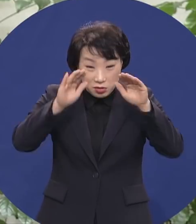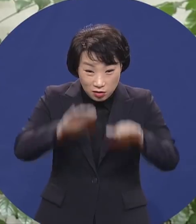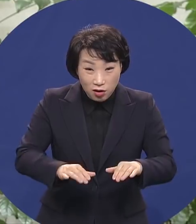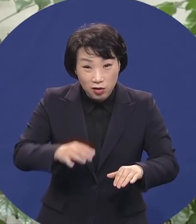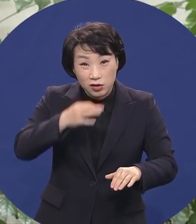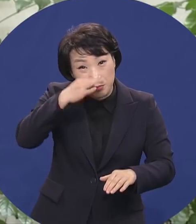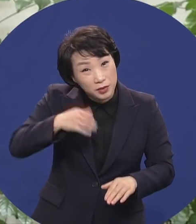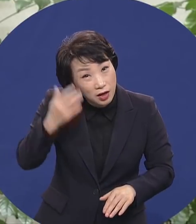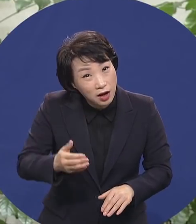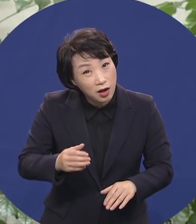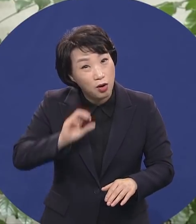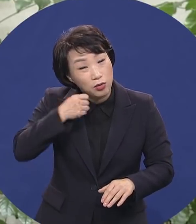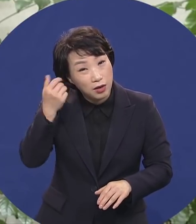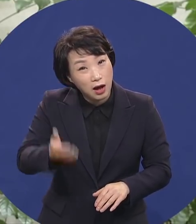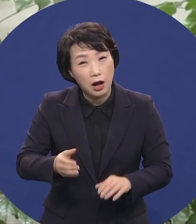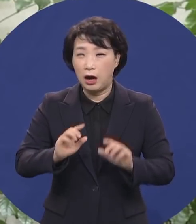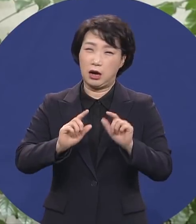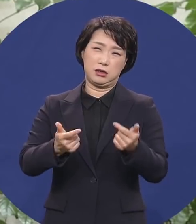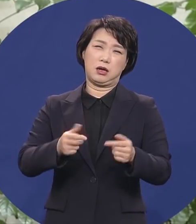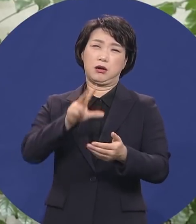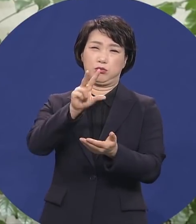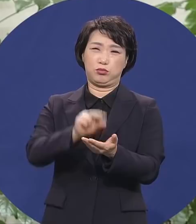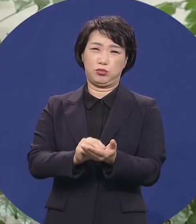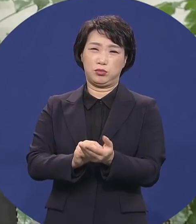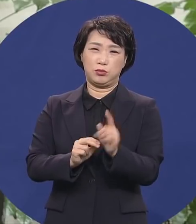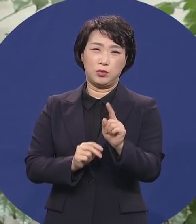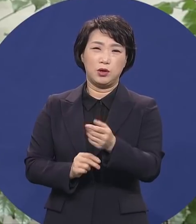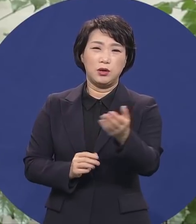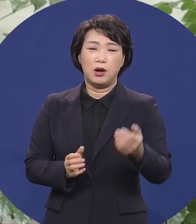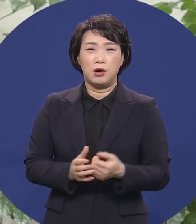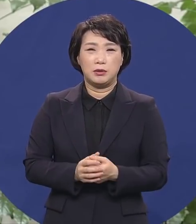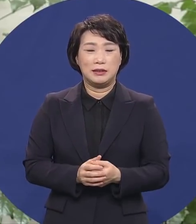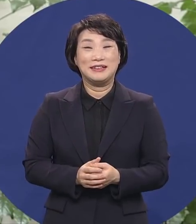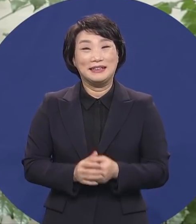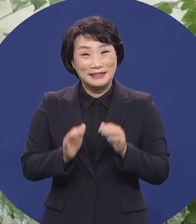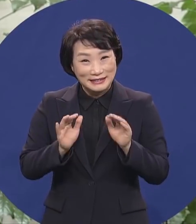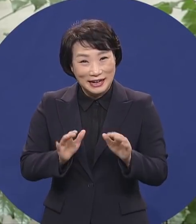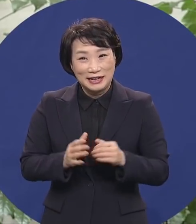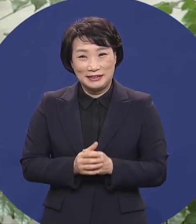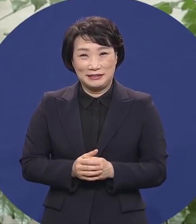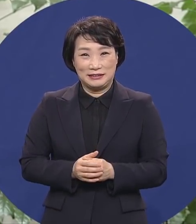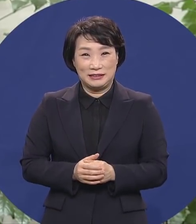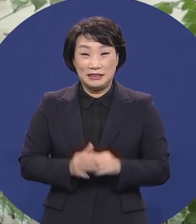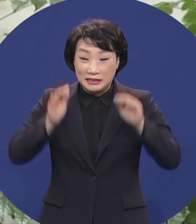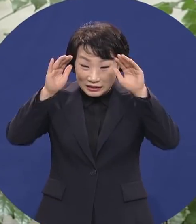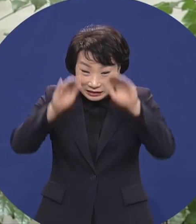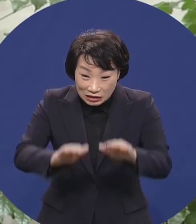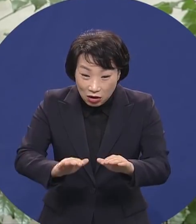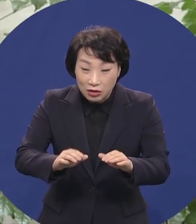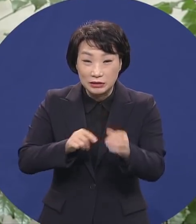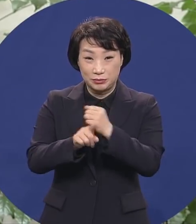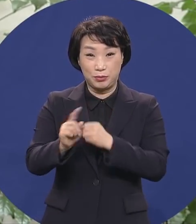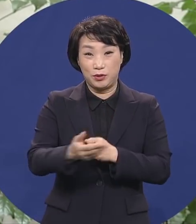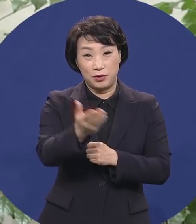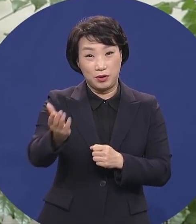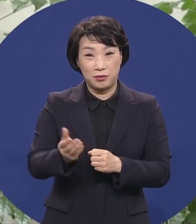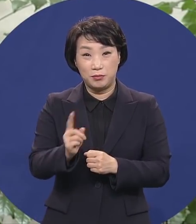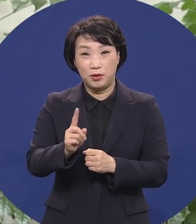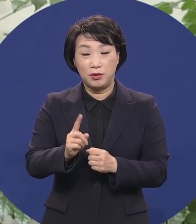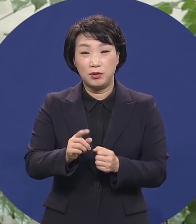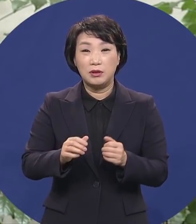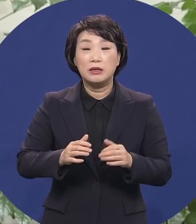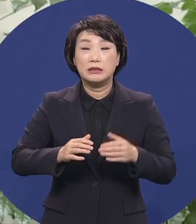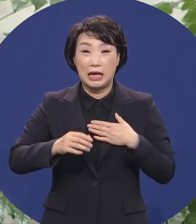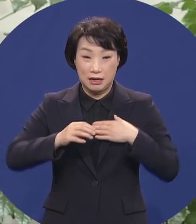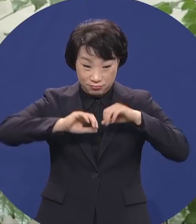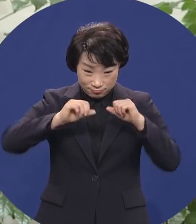힘들어. 근데 문제가 뭐냐? 여러분, 절이라고 하는 말은